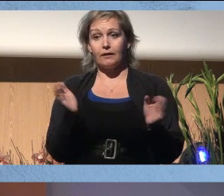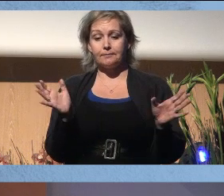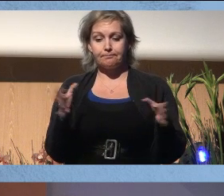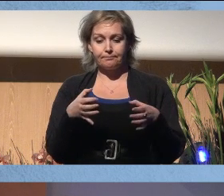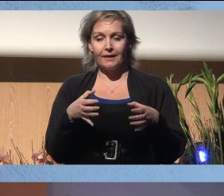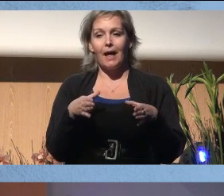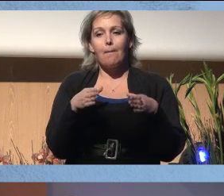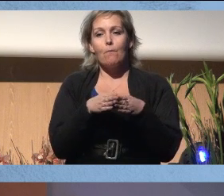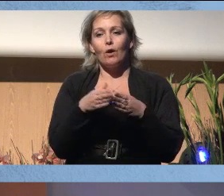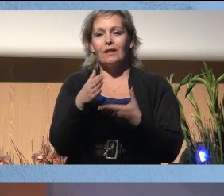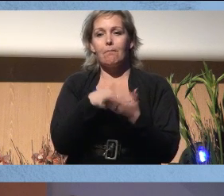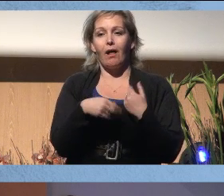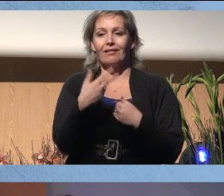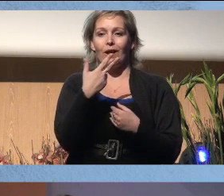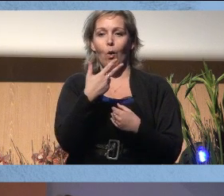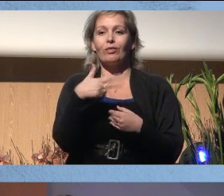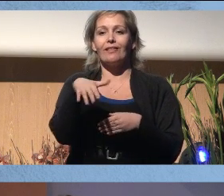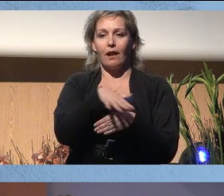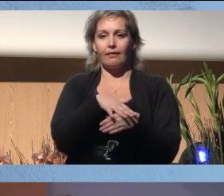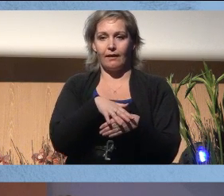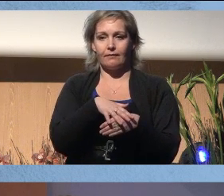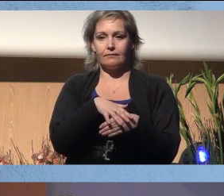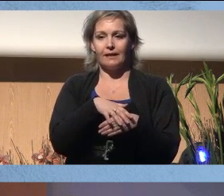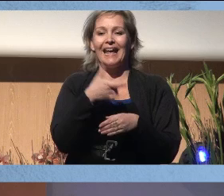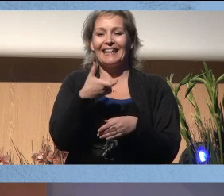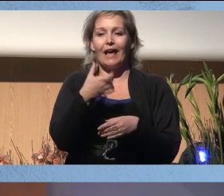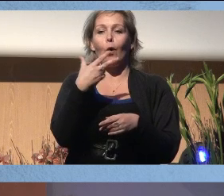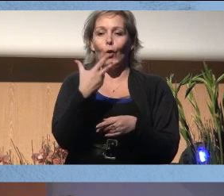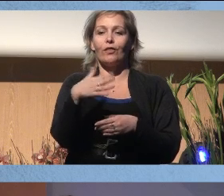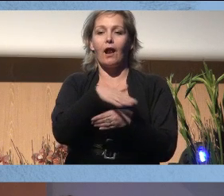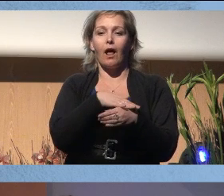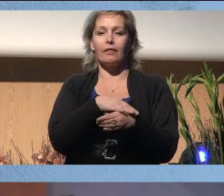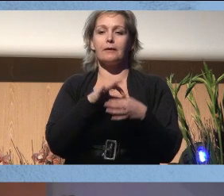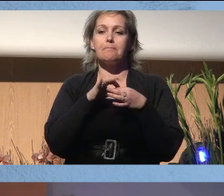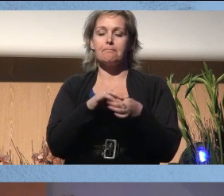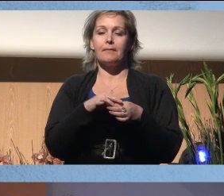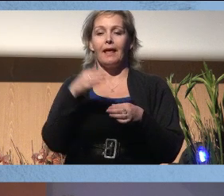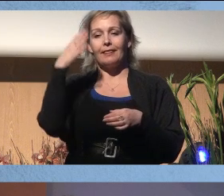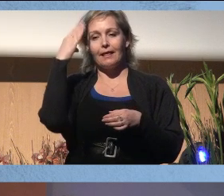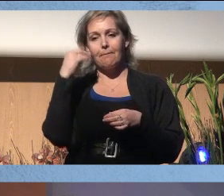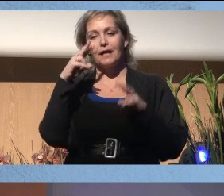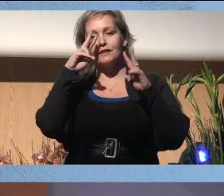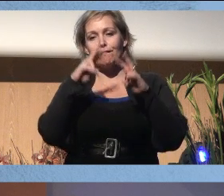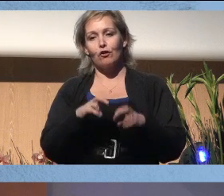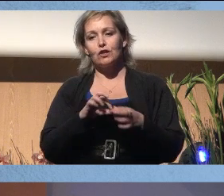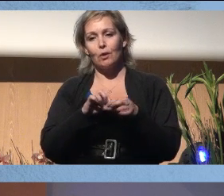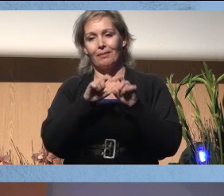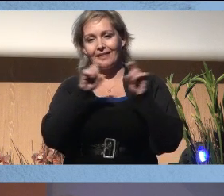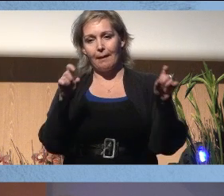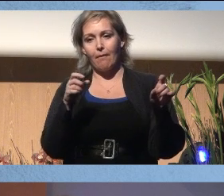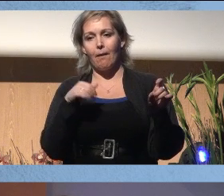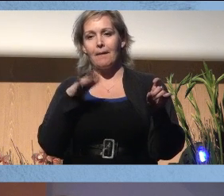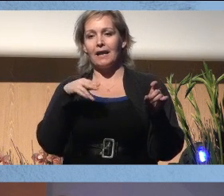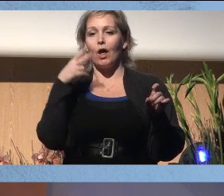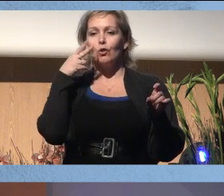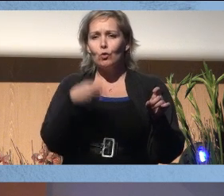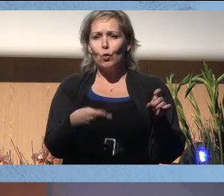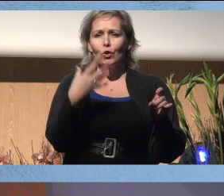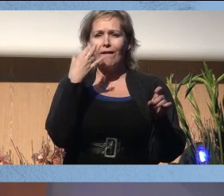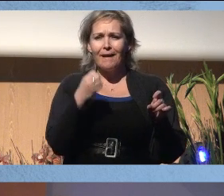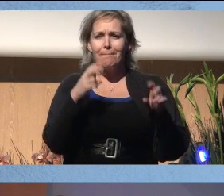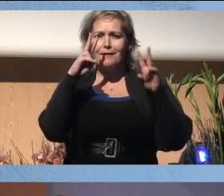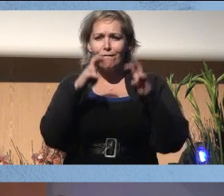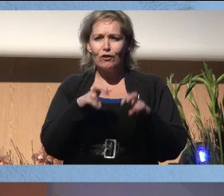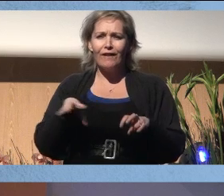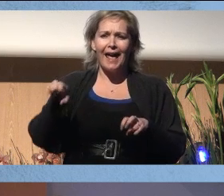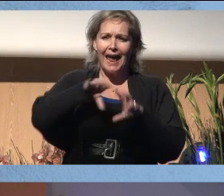et møte blant G8-landene om demensforskning som tema. Mer enn 250 forskere fra